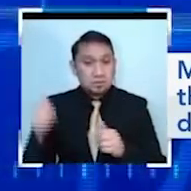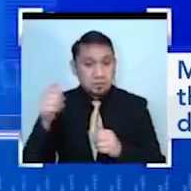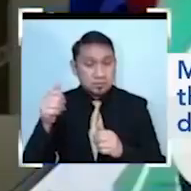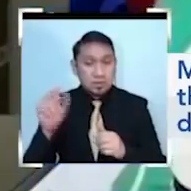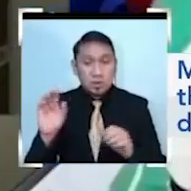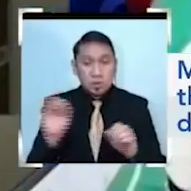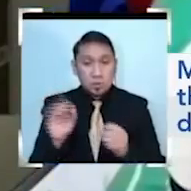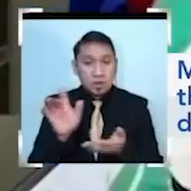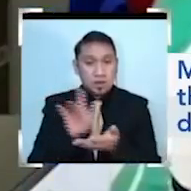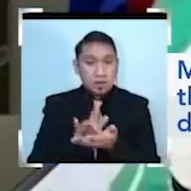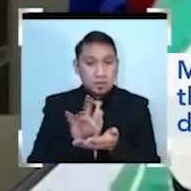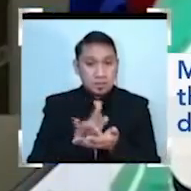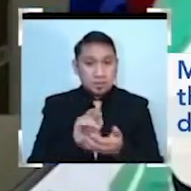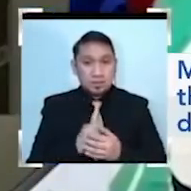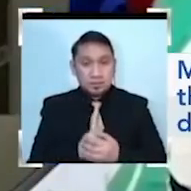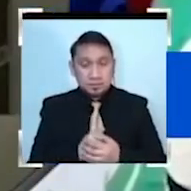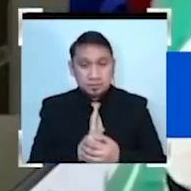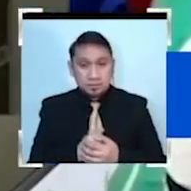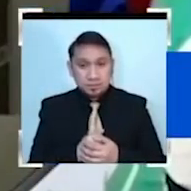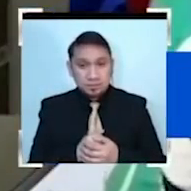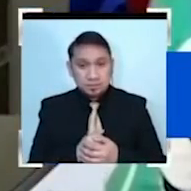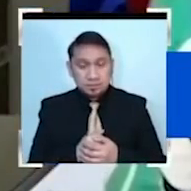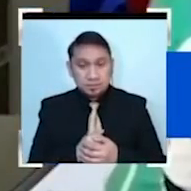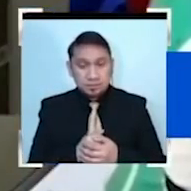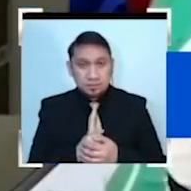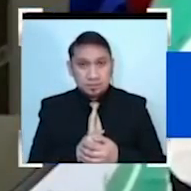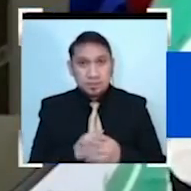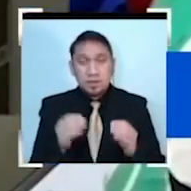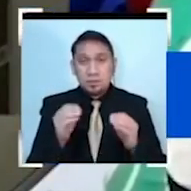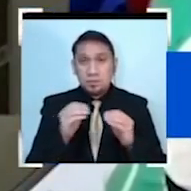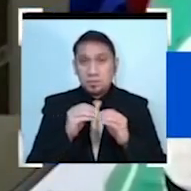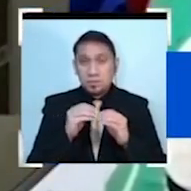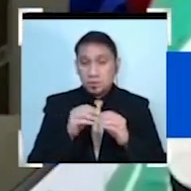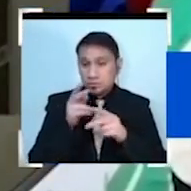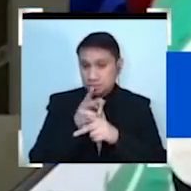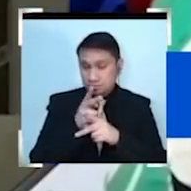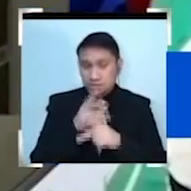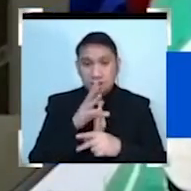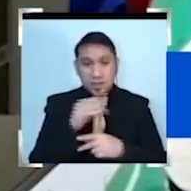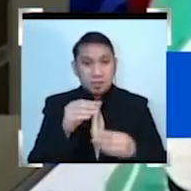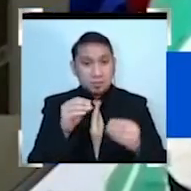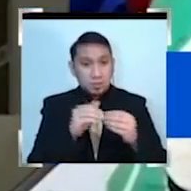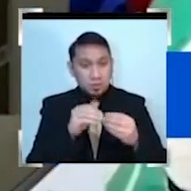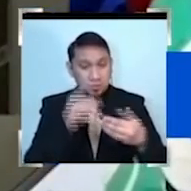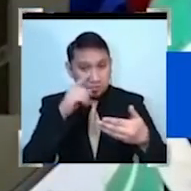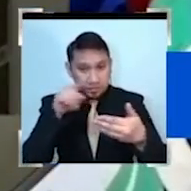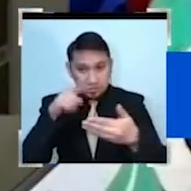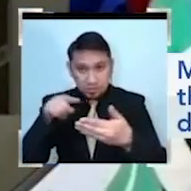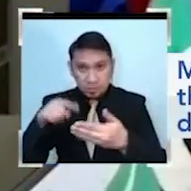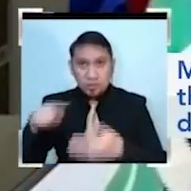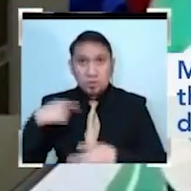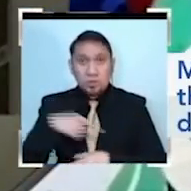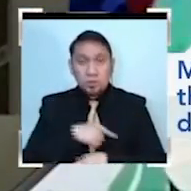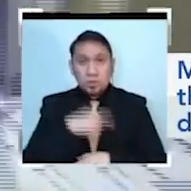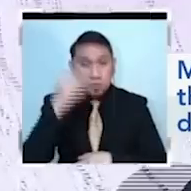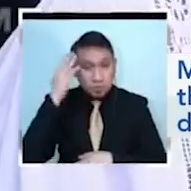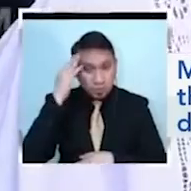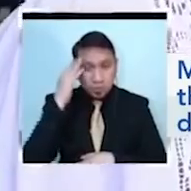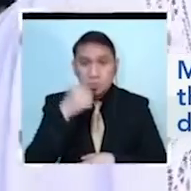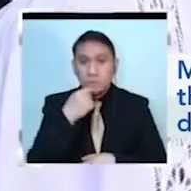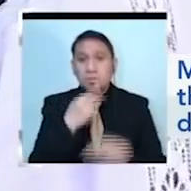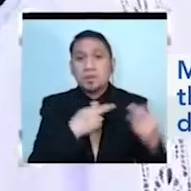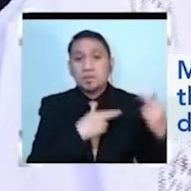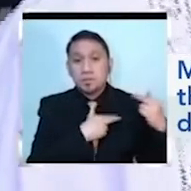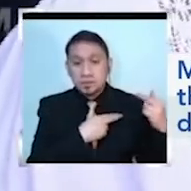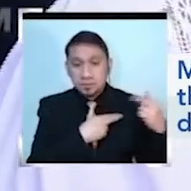vendor. Mas mababantayan niya, mas matitingnan niya, and we already know who's going to be accountable.